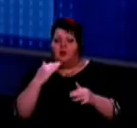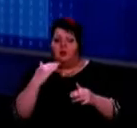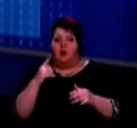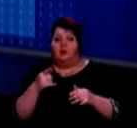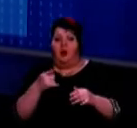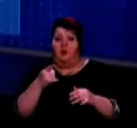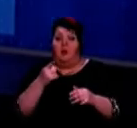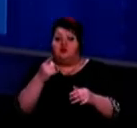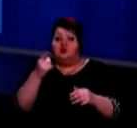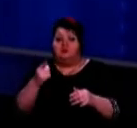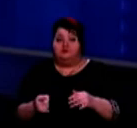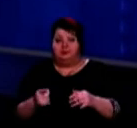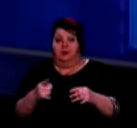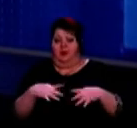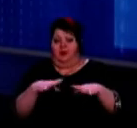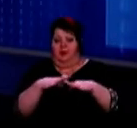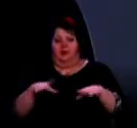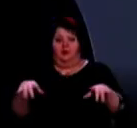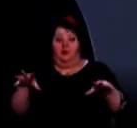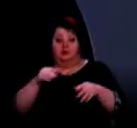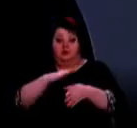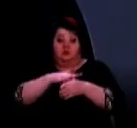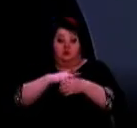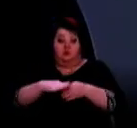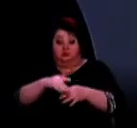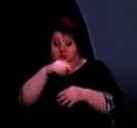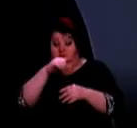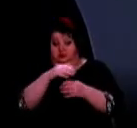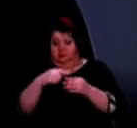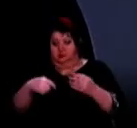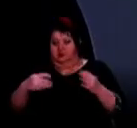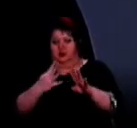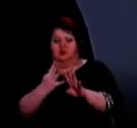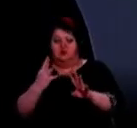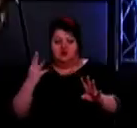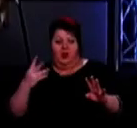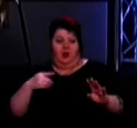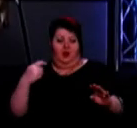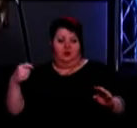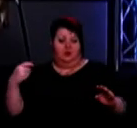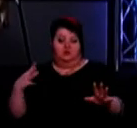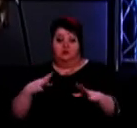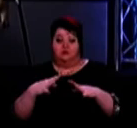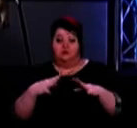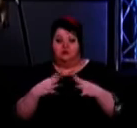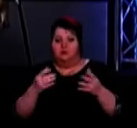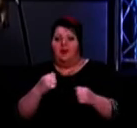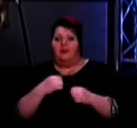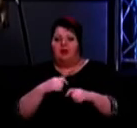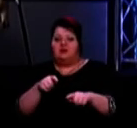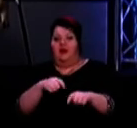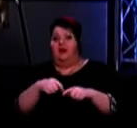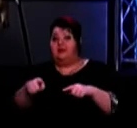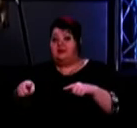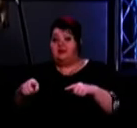машину ніде було поставити, там просто все переповнено було. Черги були дуже-дуже великі. На жаль, дистанцію